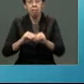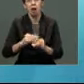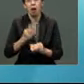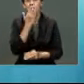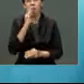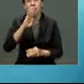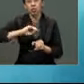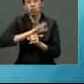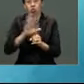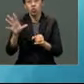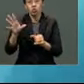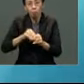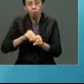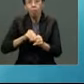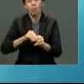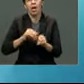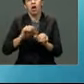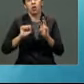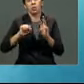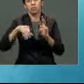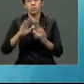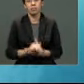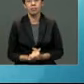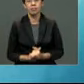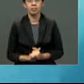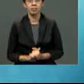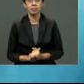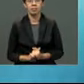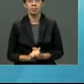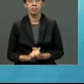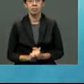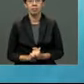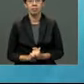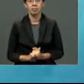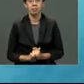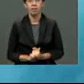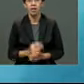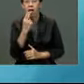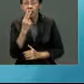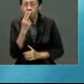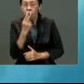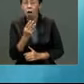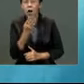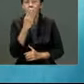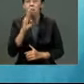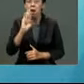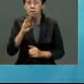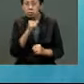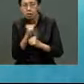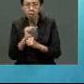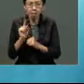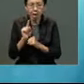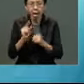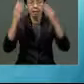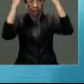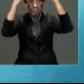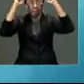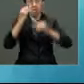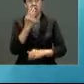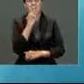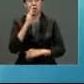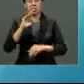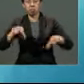มีก็เรียกว่าภาพของการดำเนินการด้านนี้ของทางประธานาธิบดี